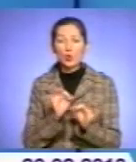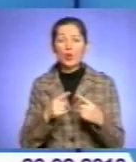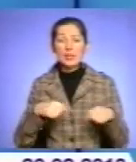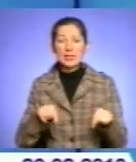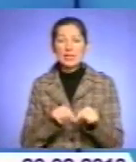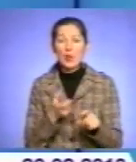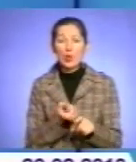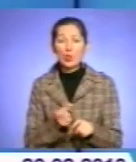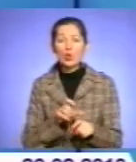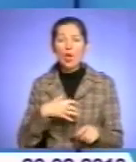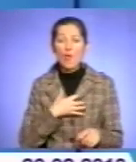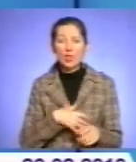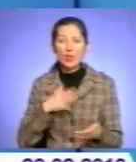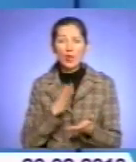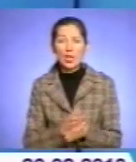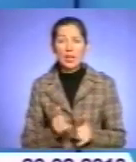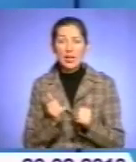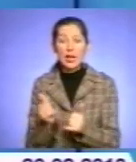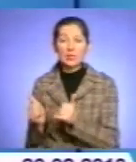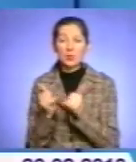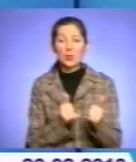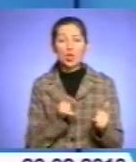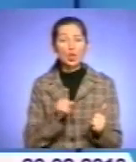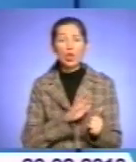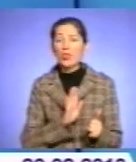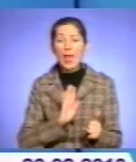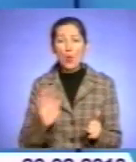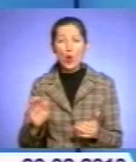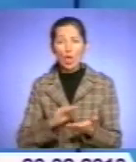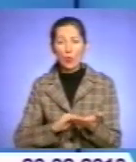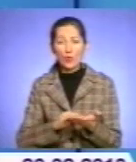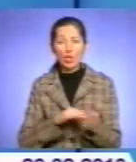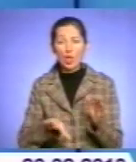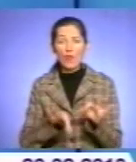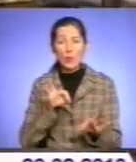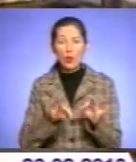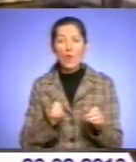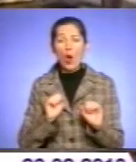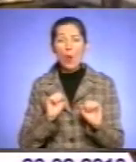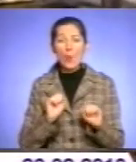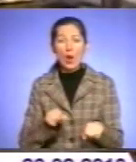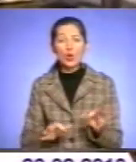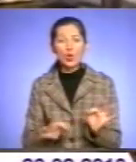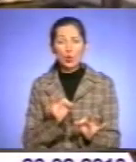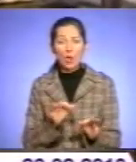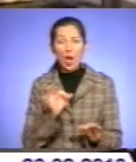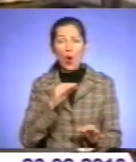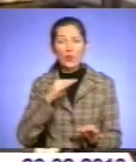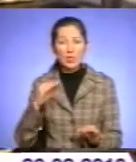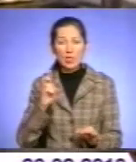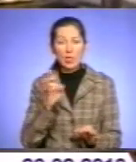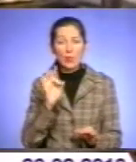дуже важливою є для забезпечення того, що не буде повторення вибіркового правосуддя. Офіційний Брюссель